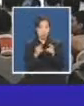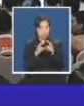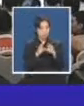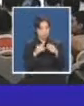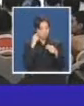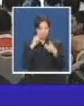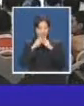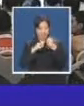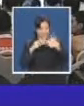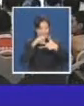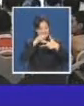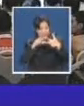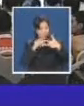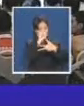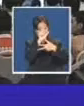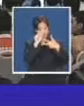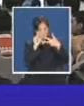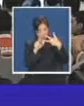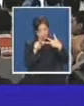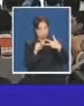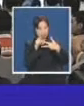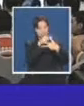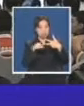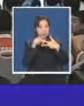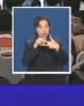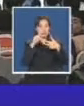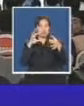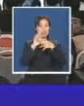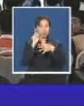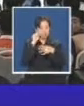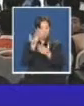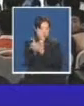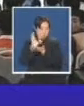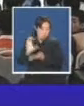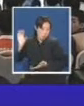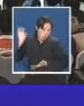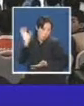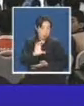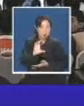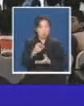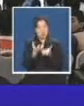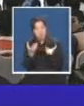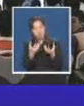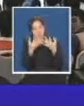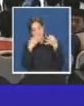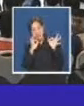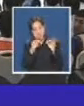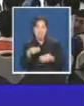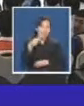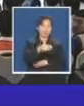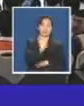เรื่องนี้ในครั้งนี้ไม่ใช่เรื่องของการที่จะมีการทุ่มเงินงบประมาณไปลดแลกแจกแถมให้กับพี่น้องประชาชน